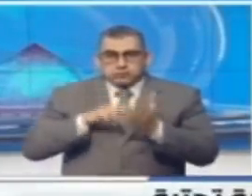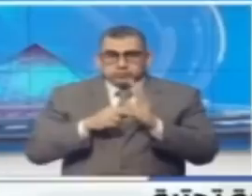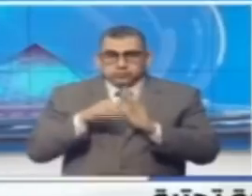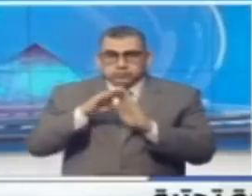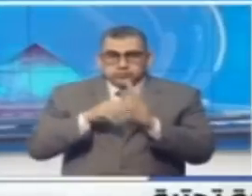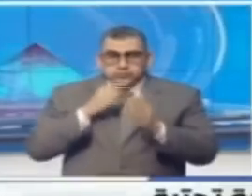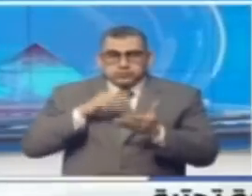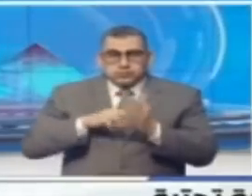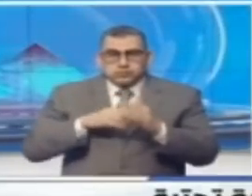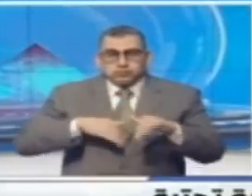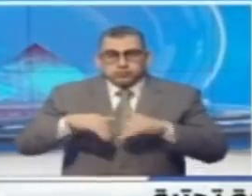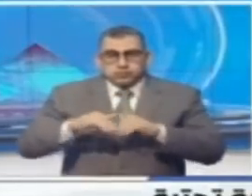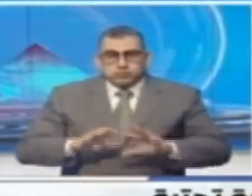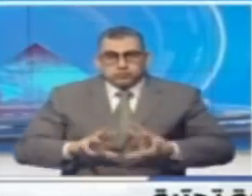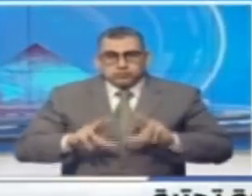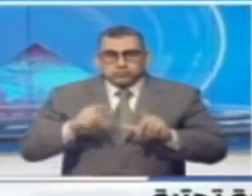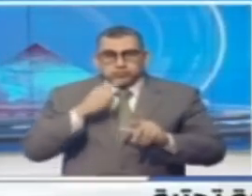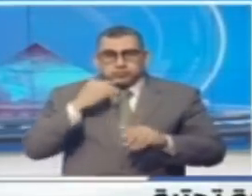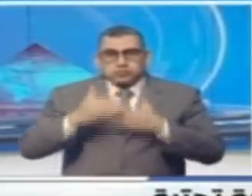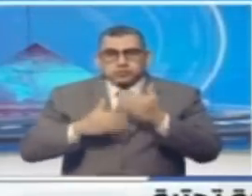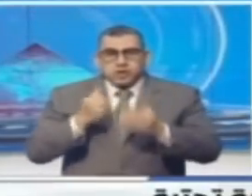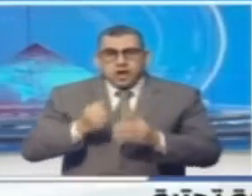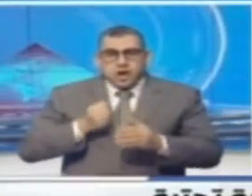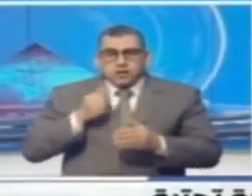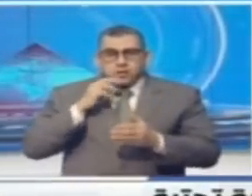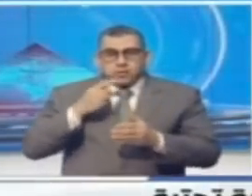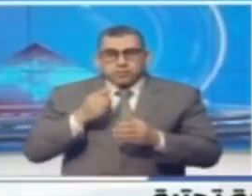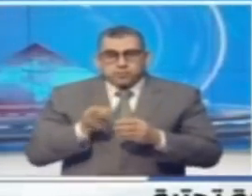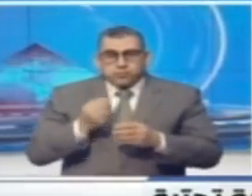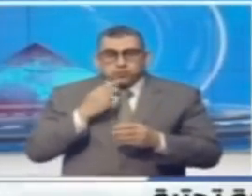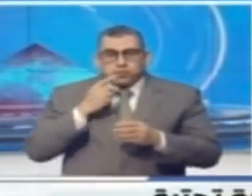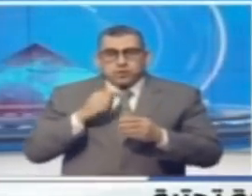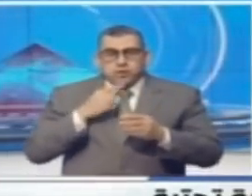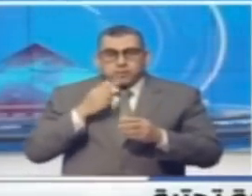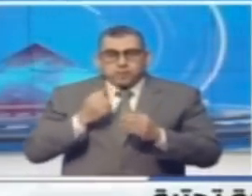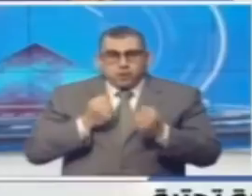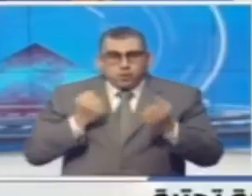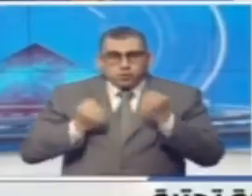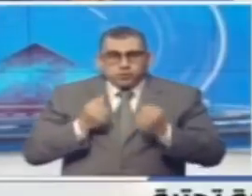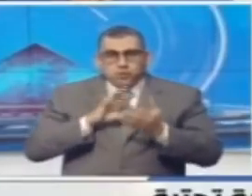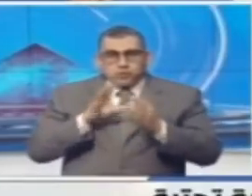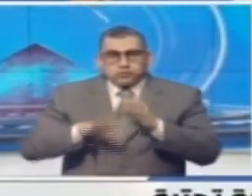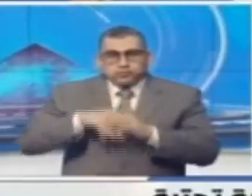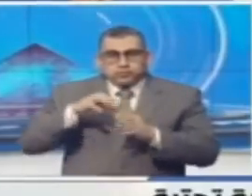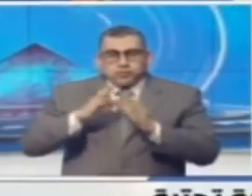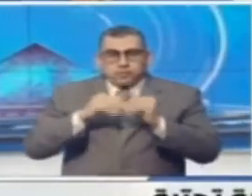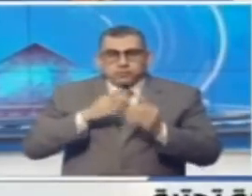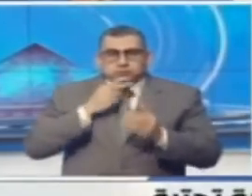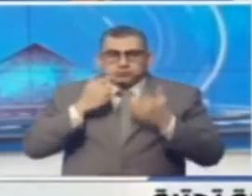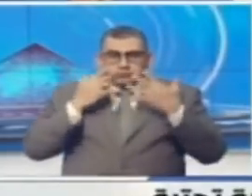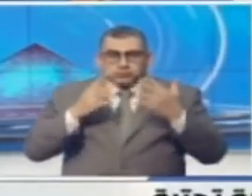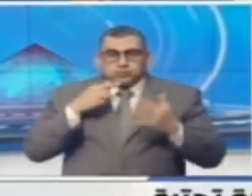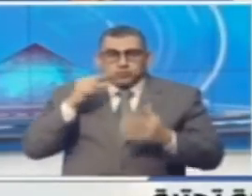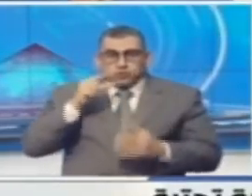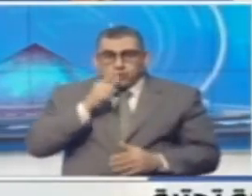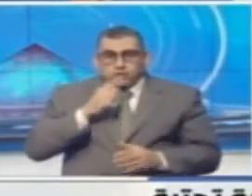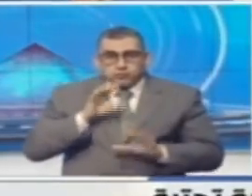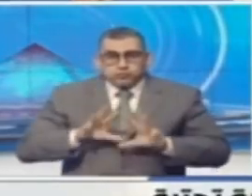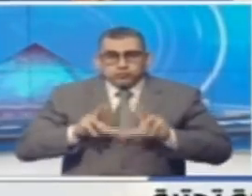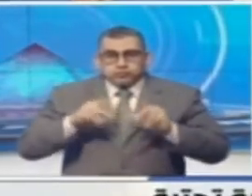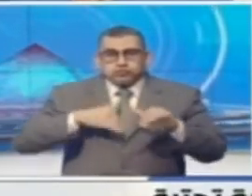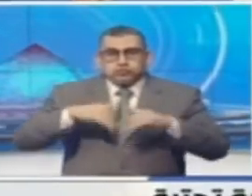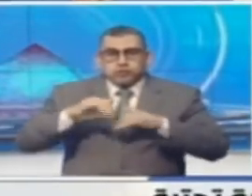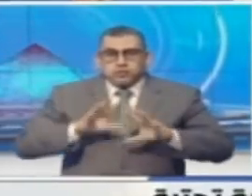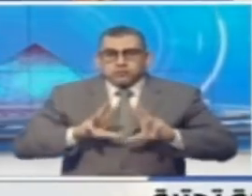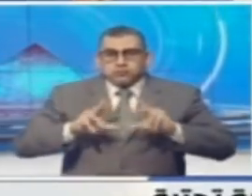بنية تحتية مستدامة لقطاع النقل والمواصلات في مصر. وخلال الاجتماع أكدت المشاط على أن تطوير بنية